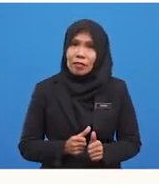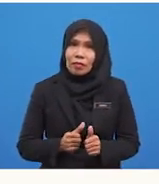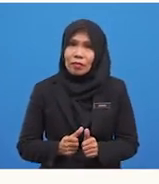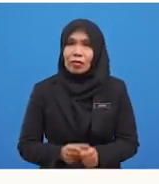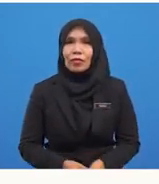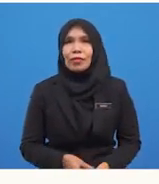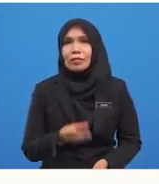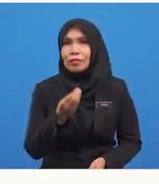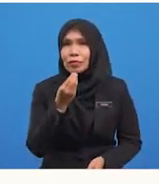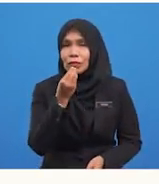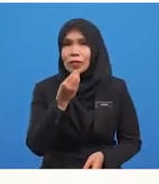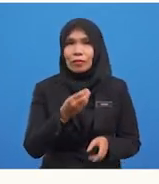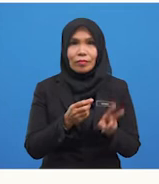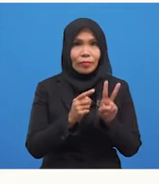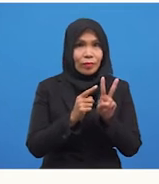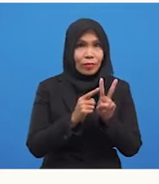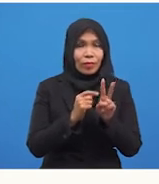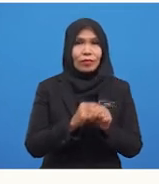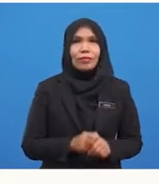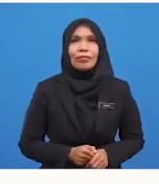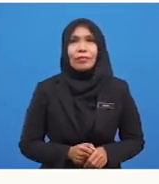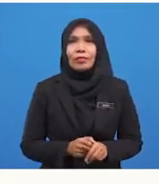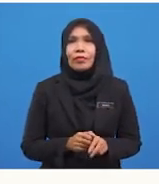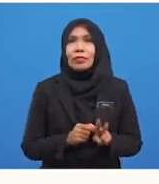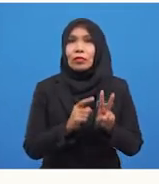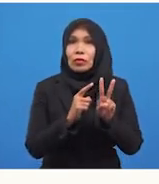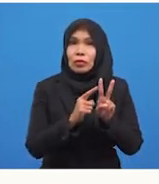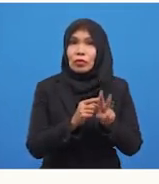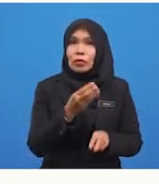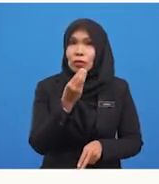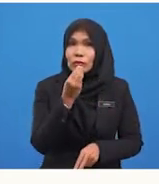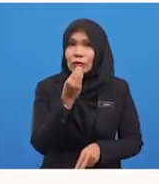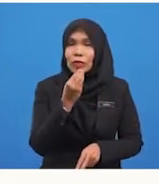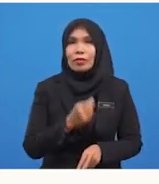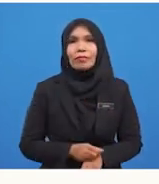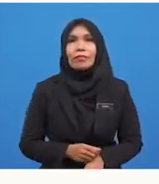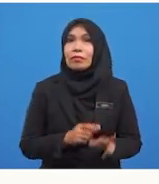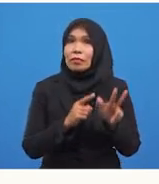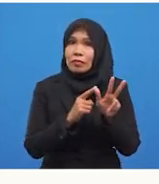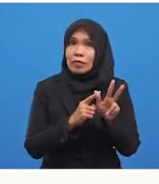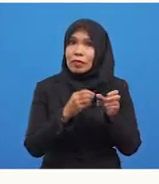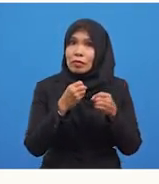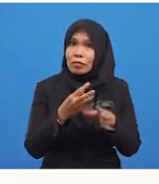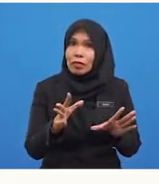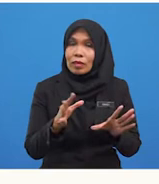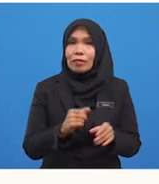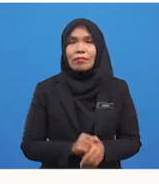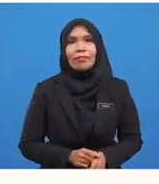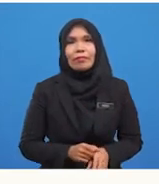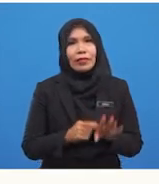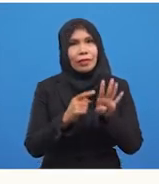dengan suap kedua, dua suap, ketiga sudah,